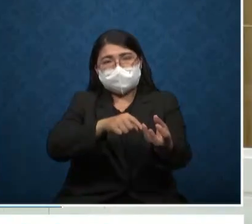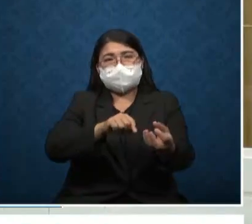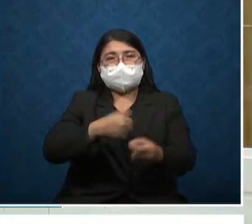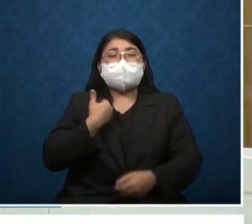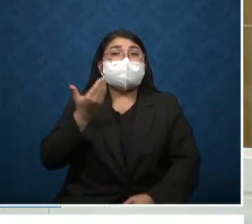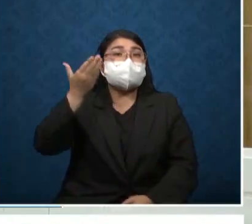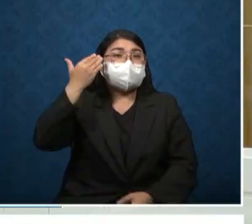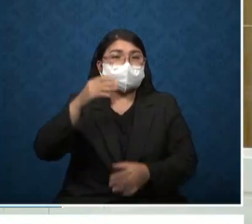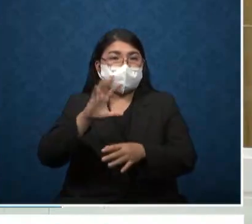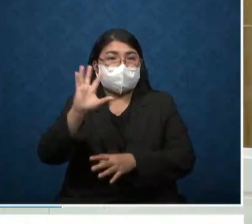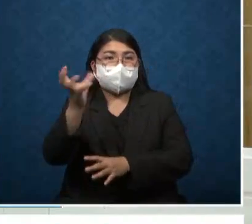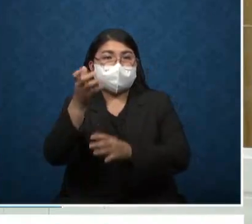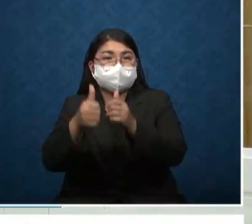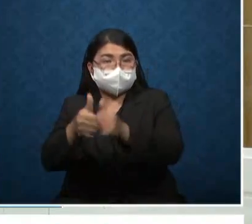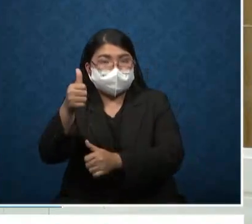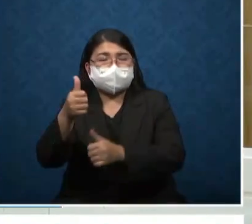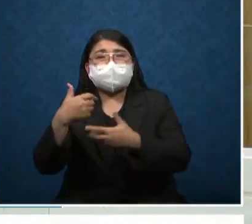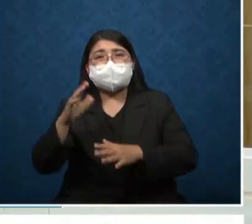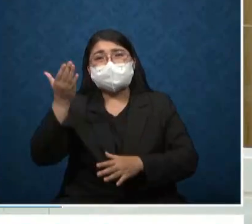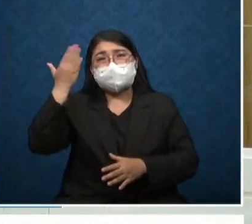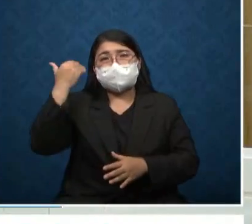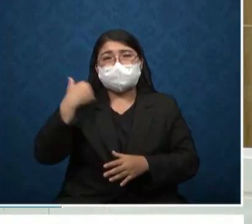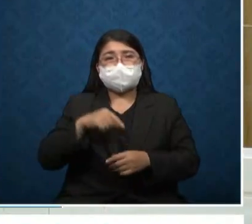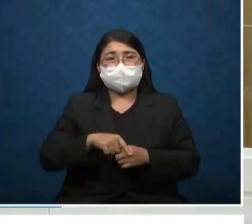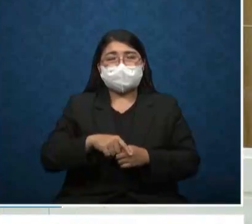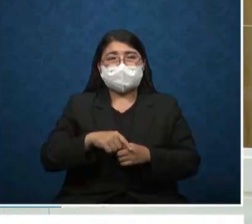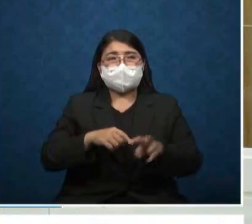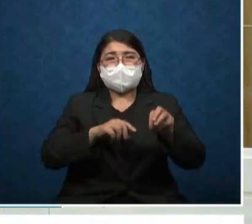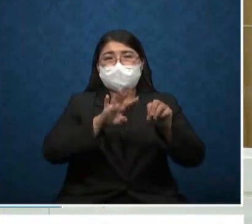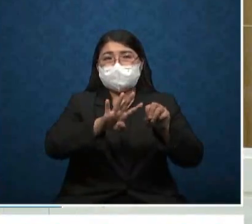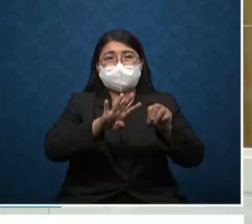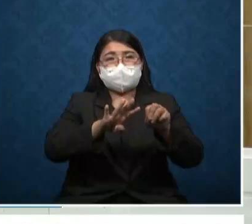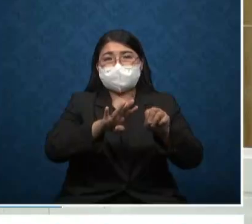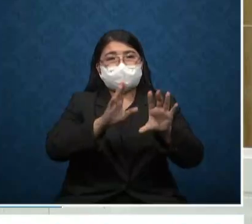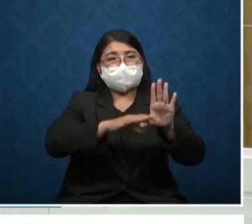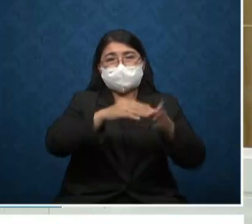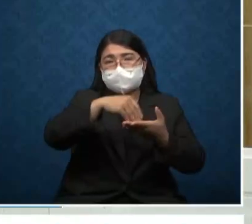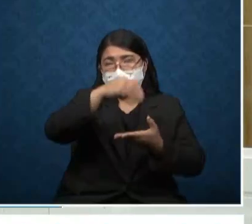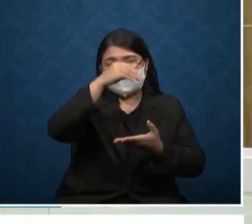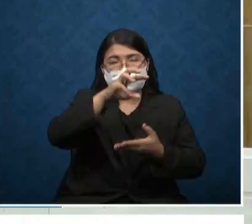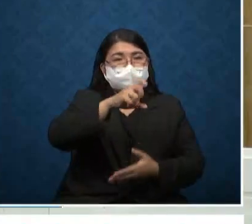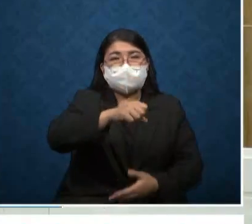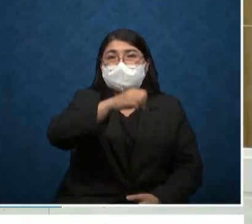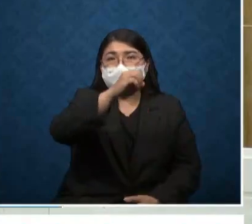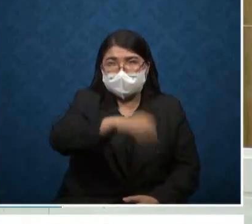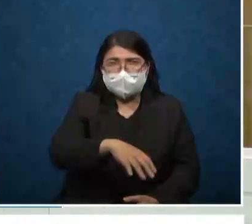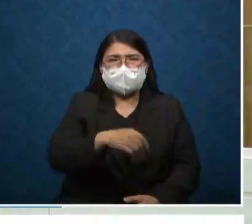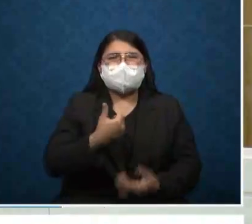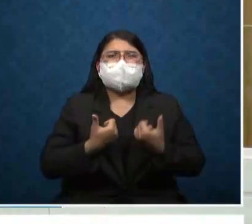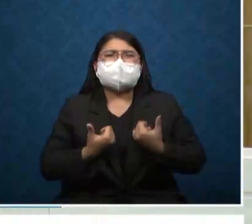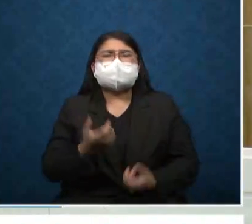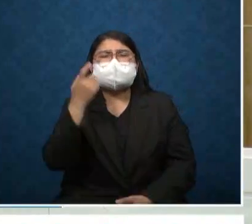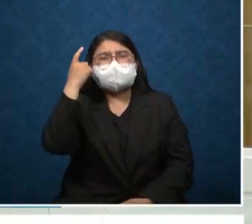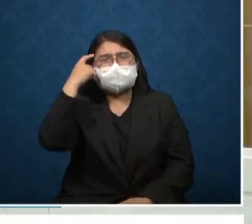กรณทเขาจะเป Champs Nneasเขาสอบเขาเรีนสสี่มหมด้วันนี้ เราคิดกลบข้างวาทำย Yah ประเทศไยจะมี